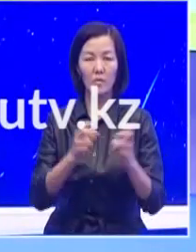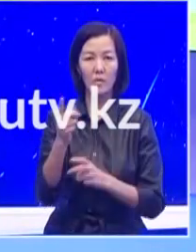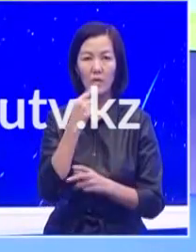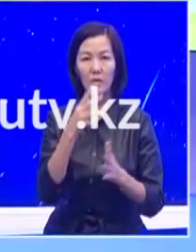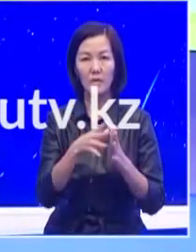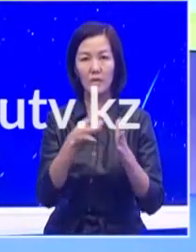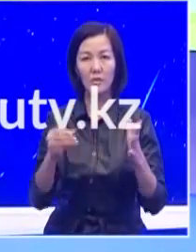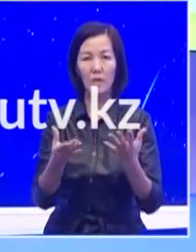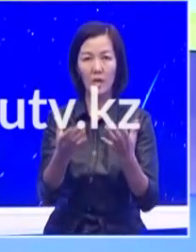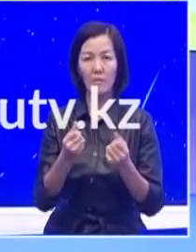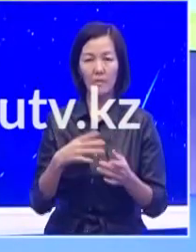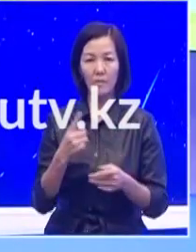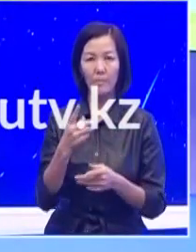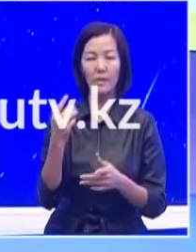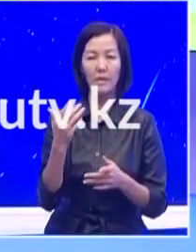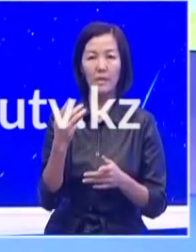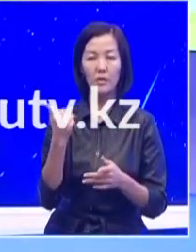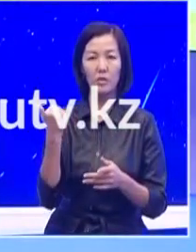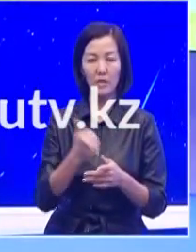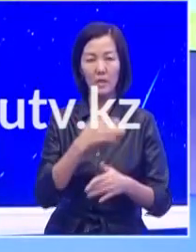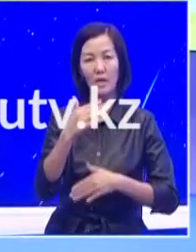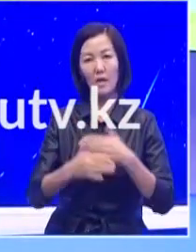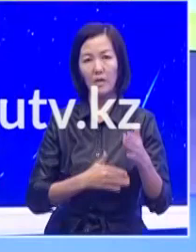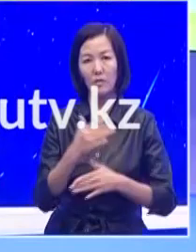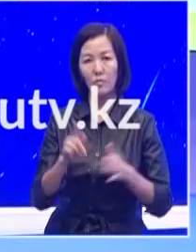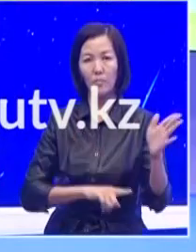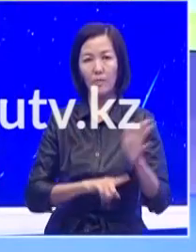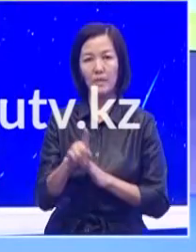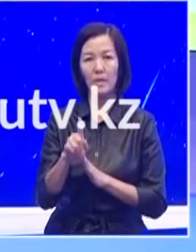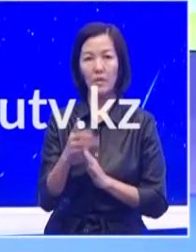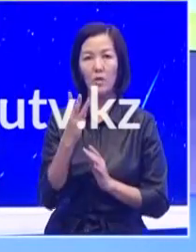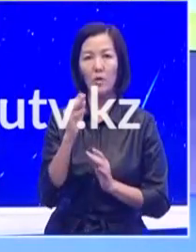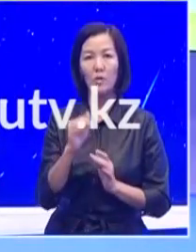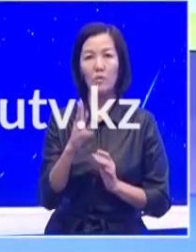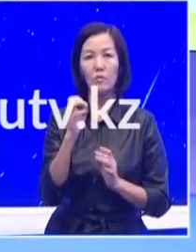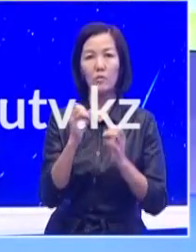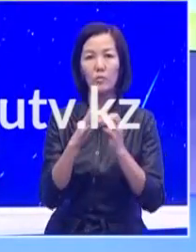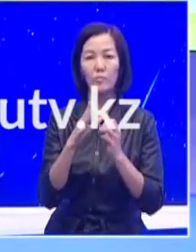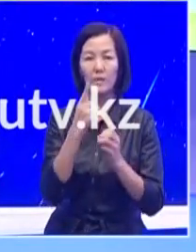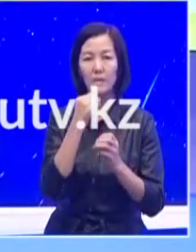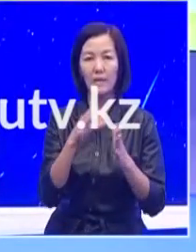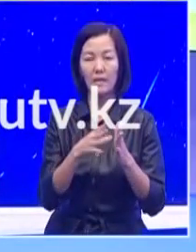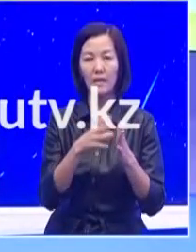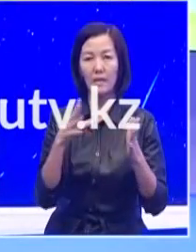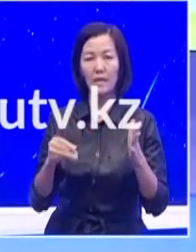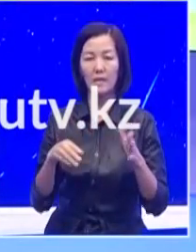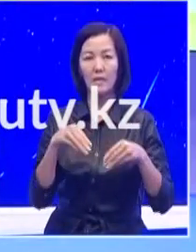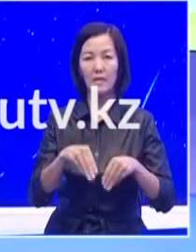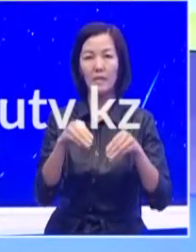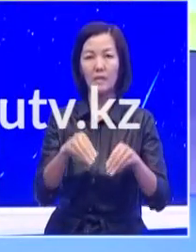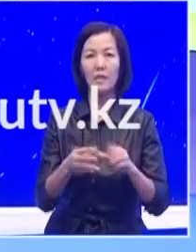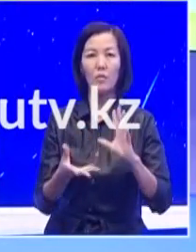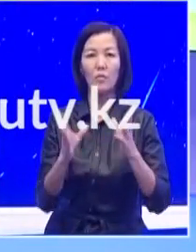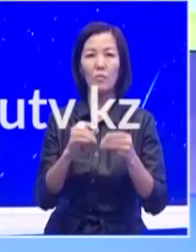жатыр. Енді бір жетіде қант қайнату үрдісі басталады. Ауданда 3315 гектарға тәтті түбір сепкен. Ірілі ұсақты